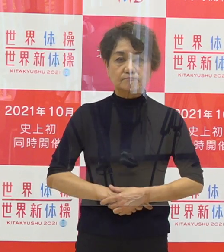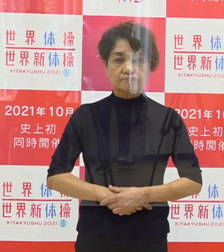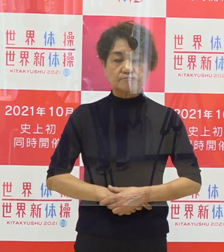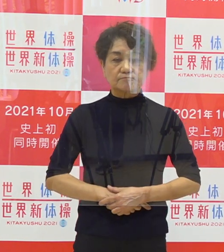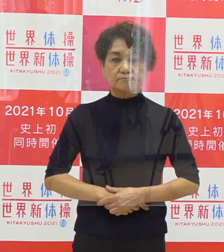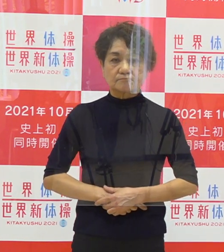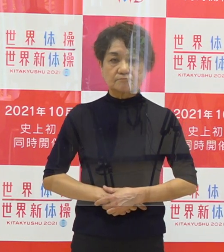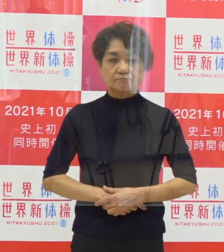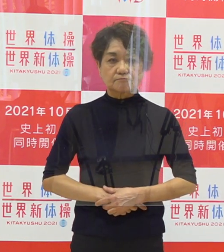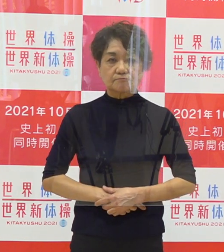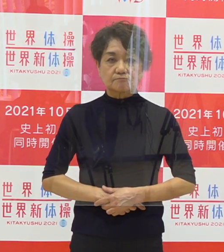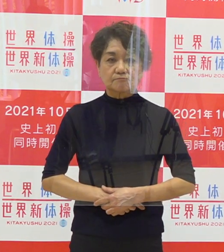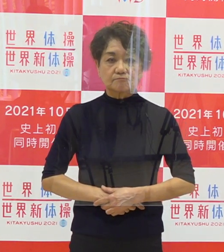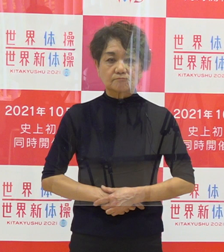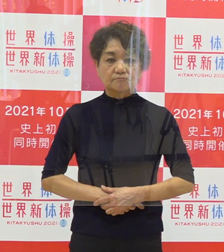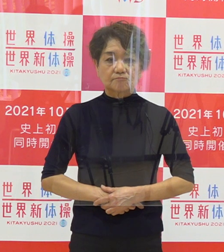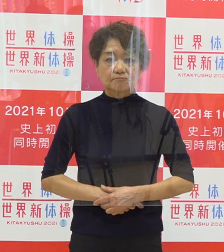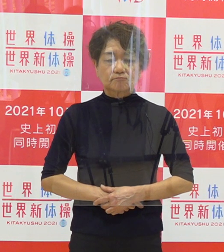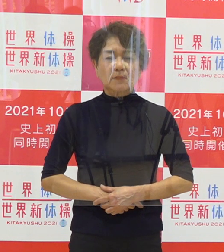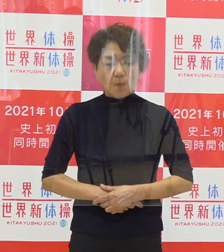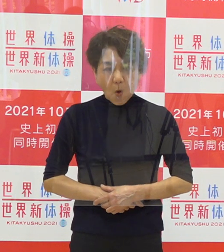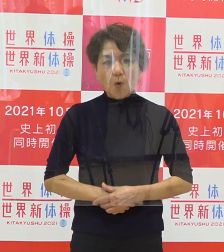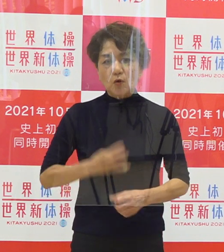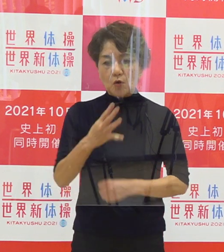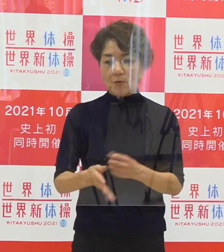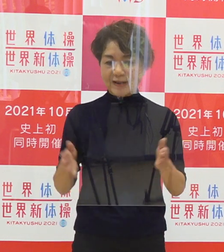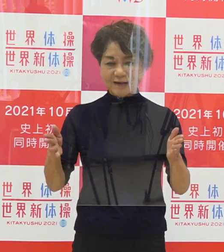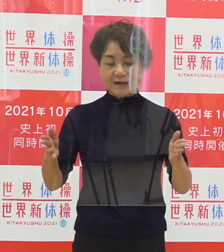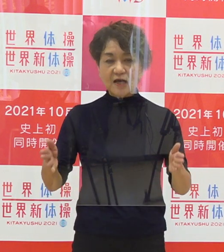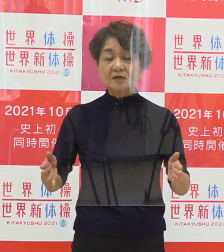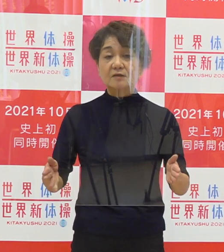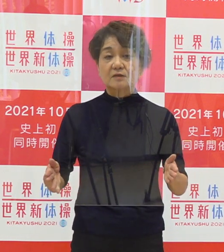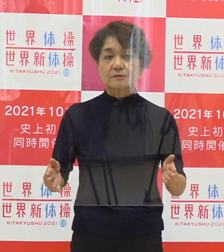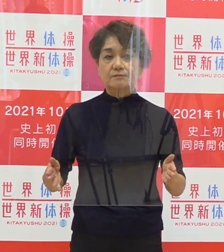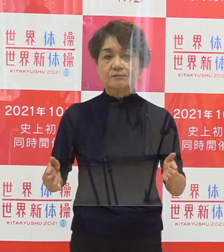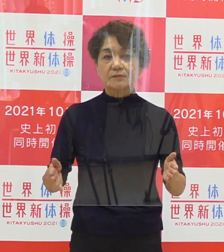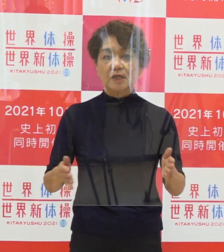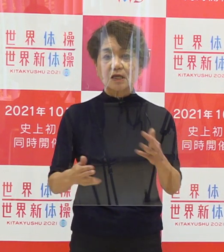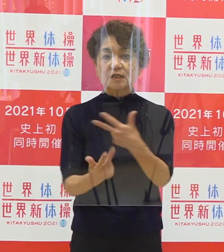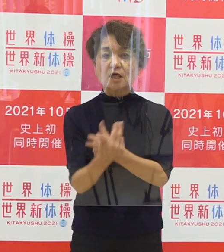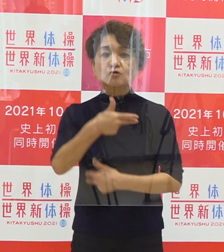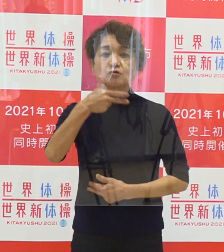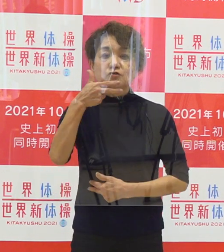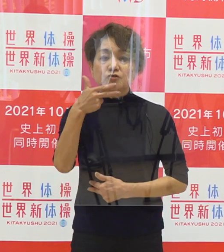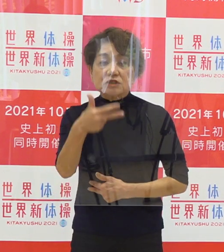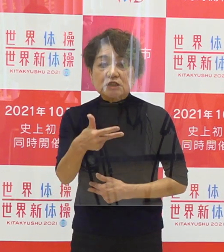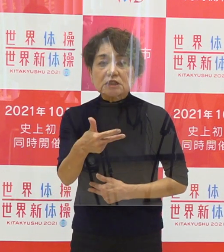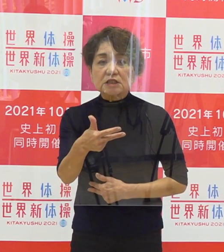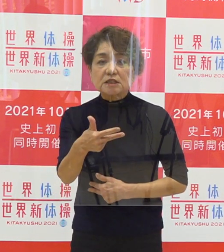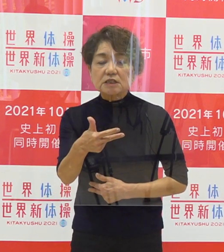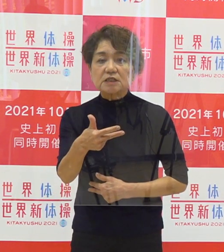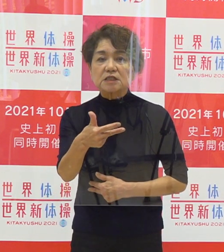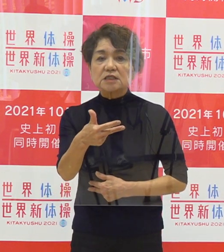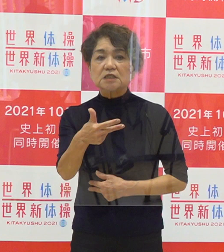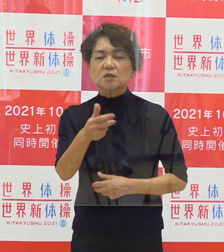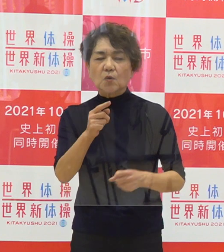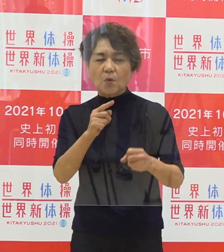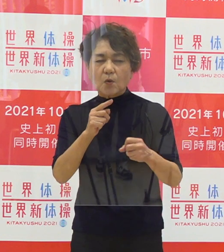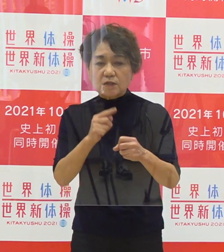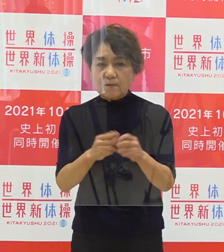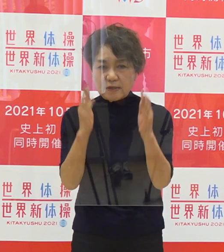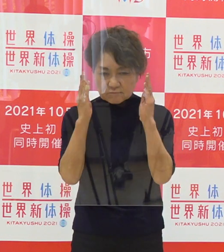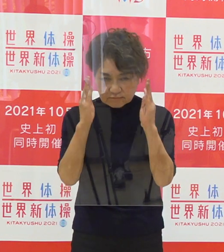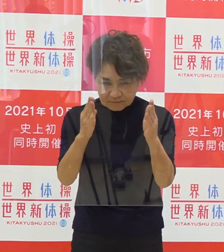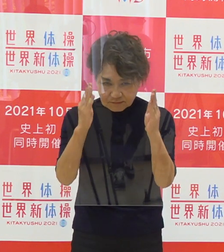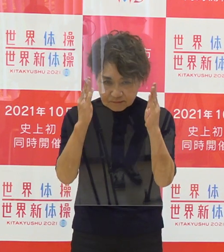ただですね、この4年間、北九州市のために、ご尽力をい